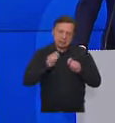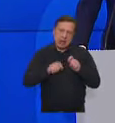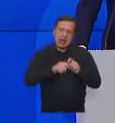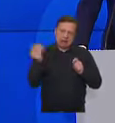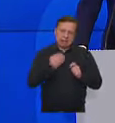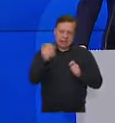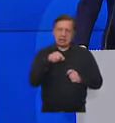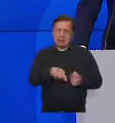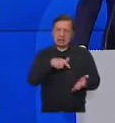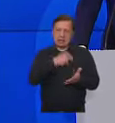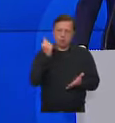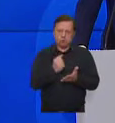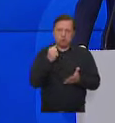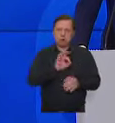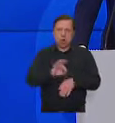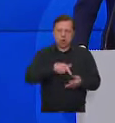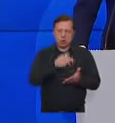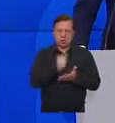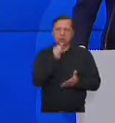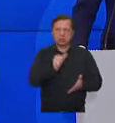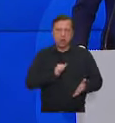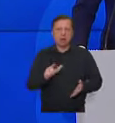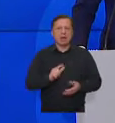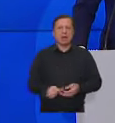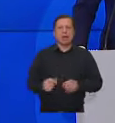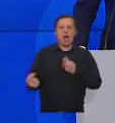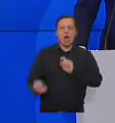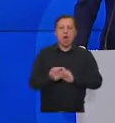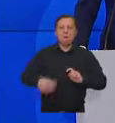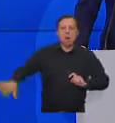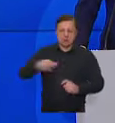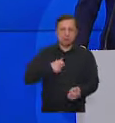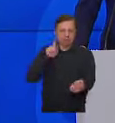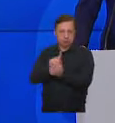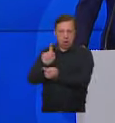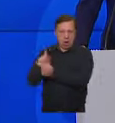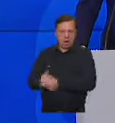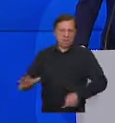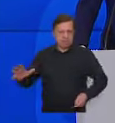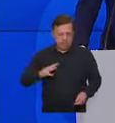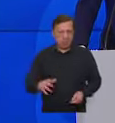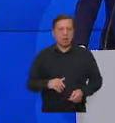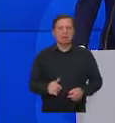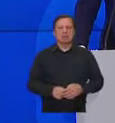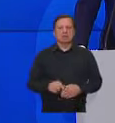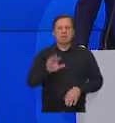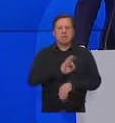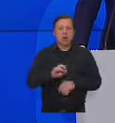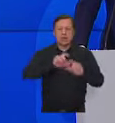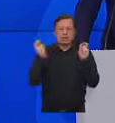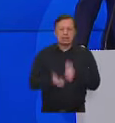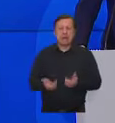konsultacje. Wczoraj spotkałem się z przedstawicielami opozycji i nie przedstawialiśmy wprawdzie całego projektu,